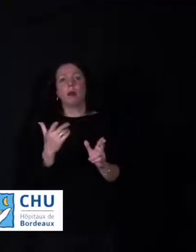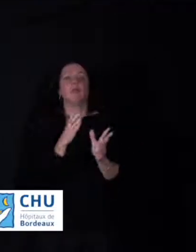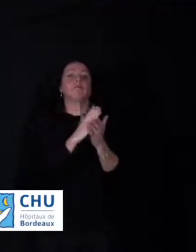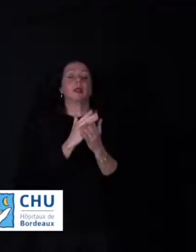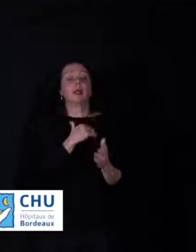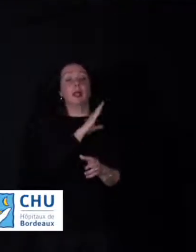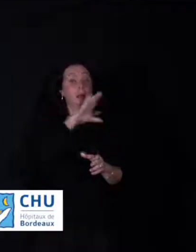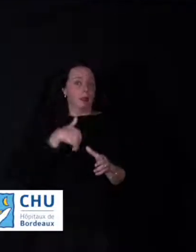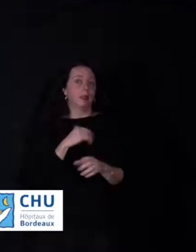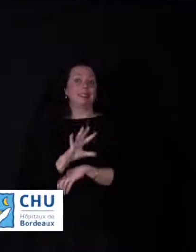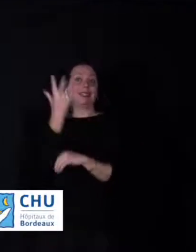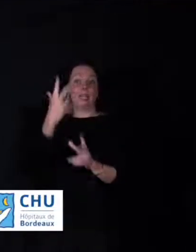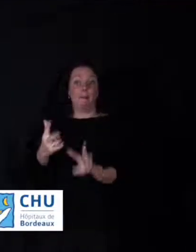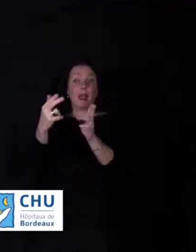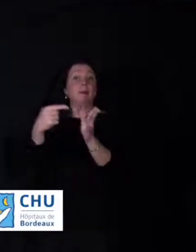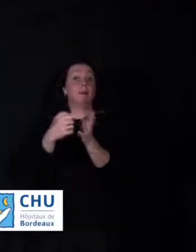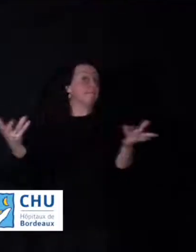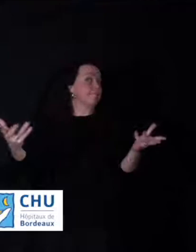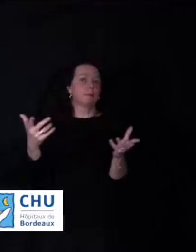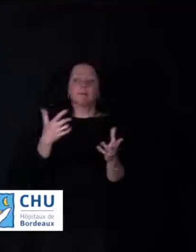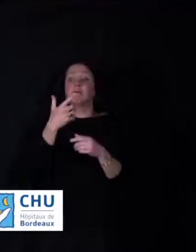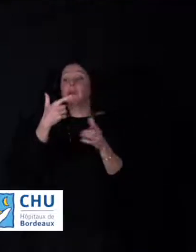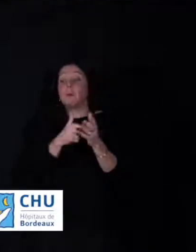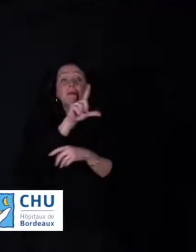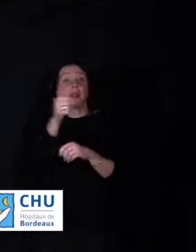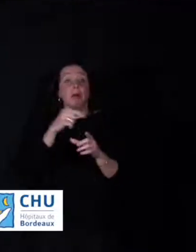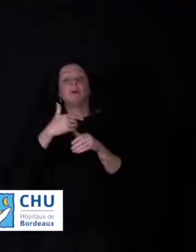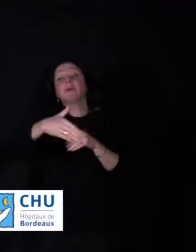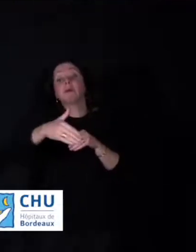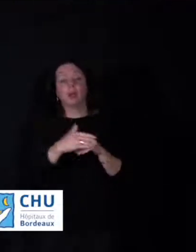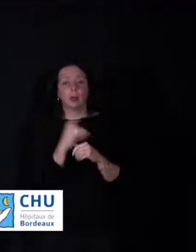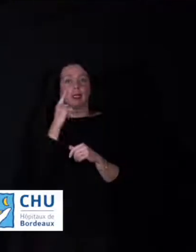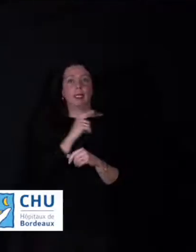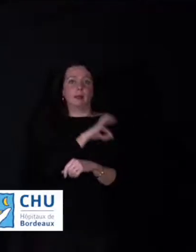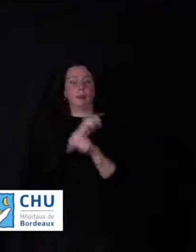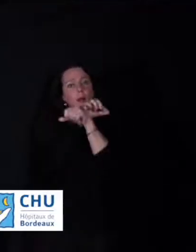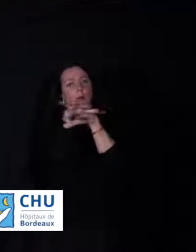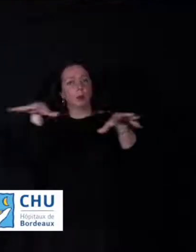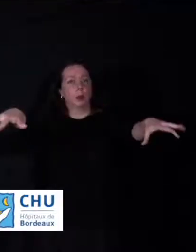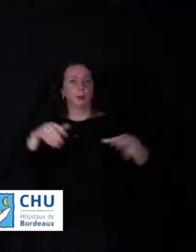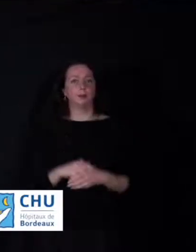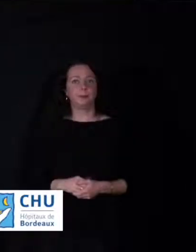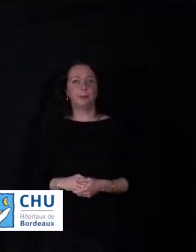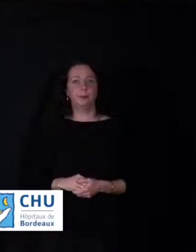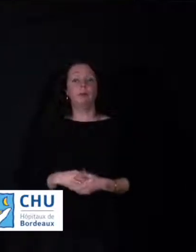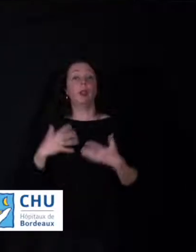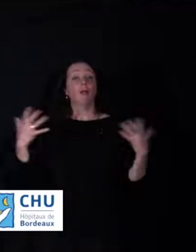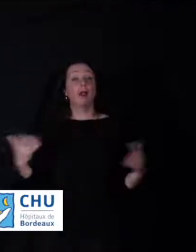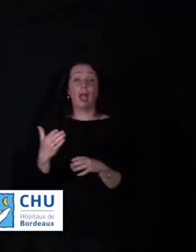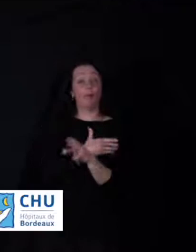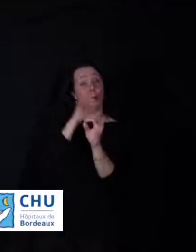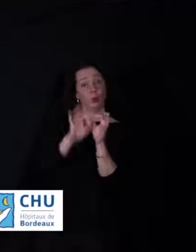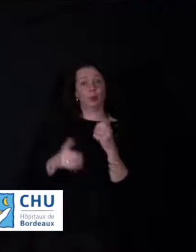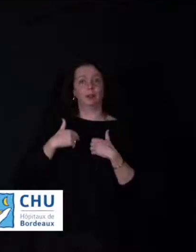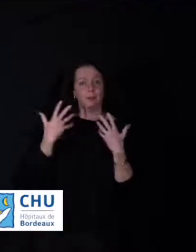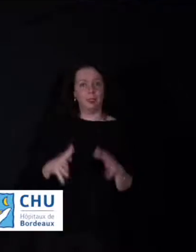la 5e phase, je ne sais pas quand, courant 2021, ça sera généraliser la vaccination. J'en ai fini avant ma conclusion.